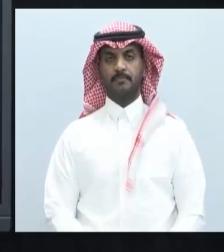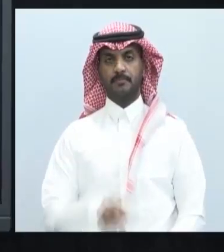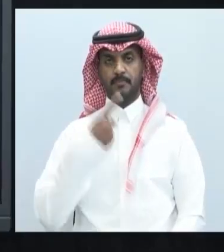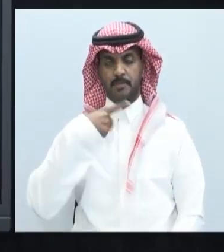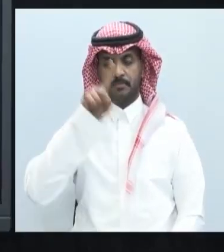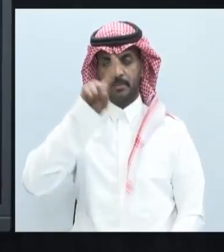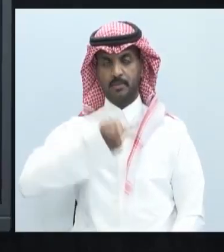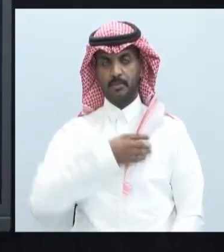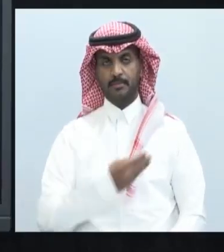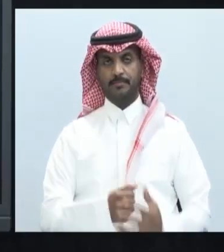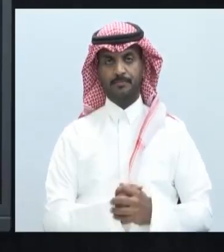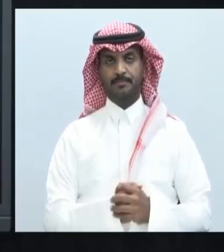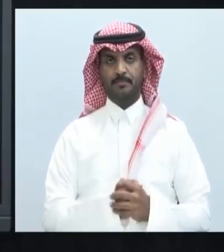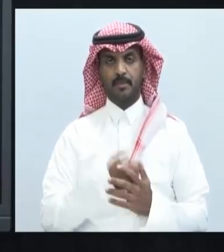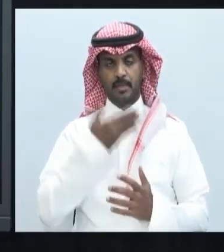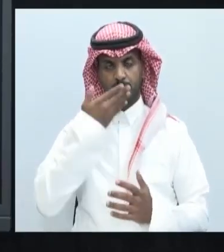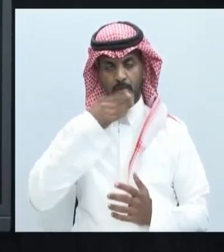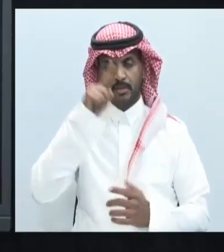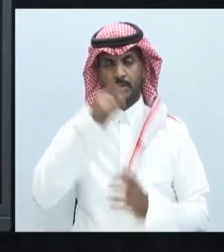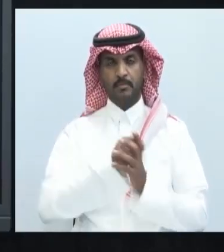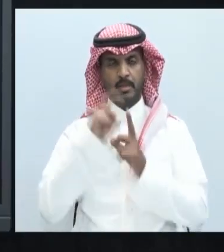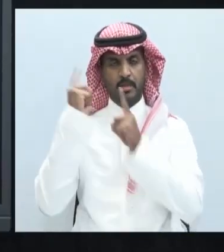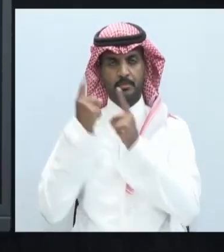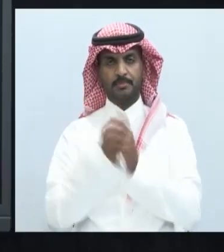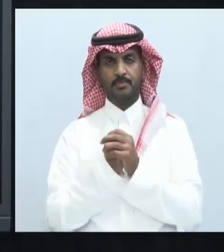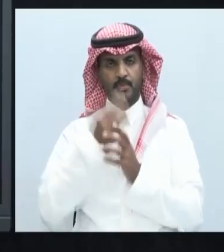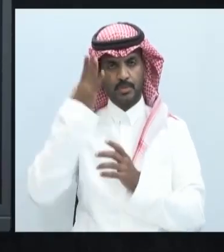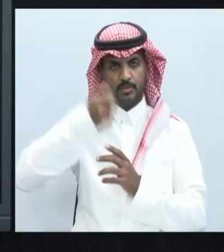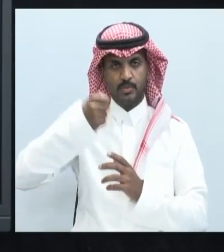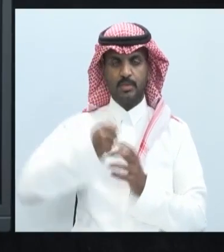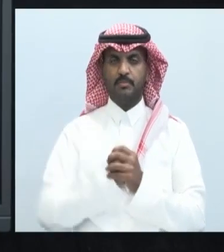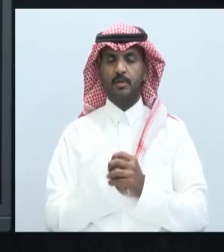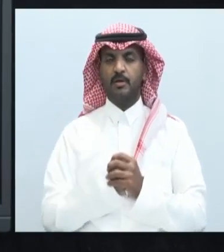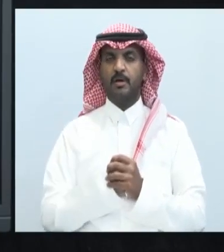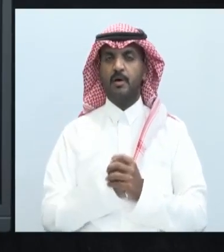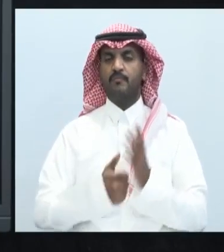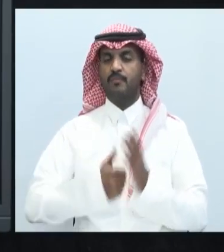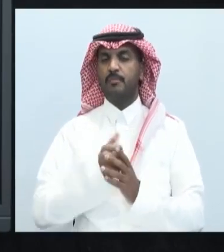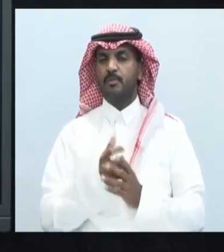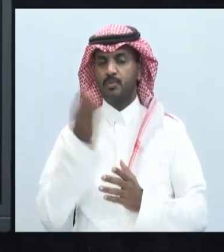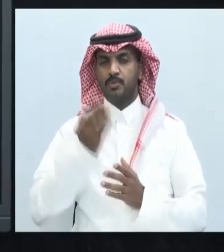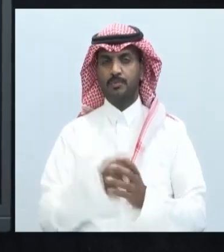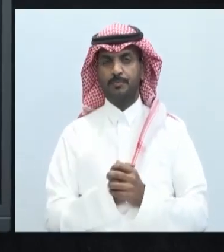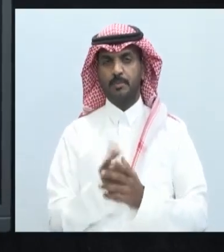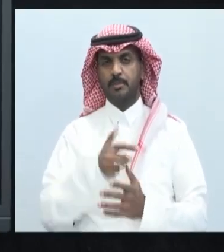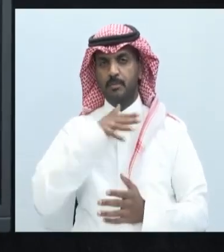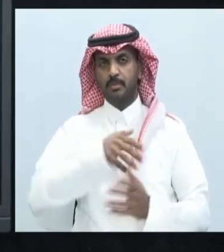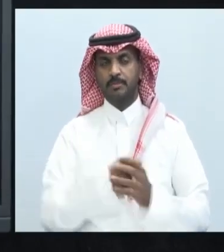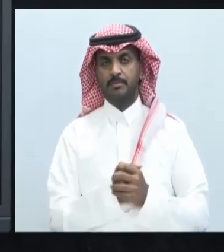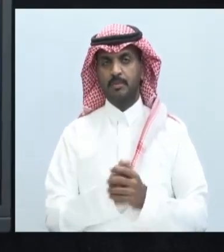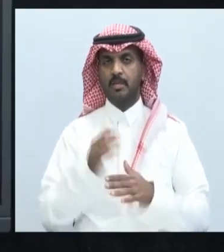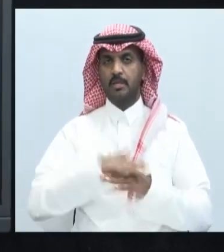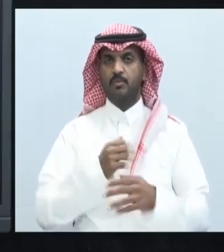بسم الله الرحمن الرحيم الحمد لله رب العالمين والصلاه والسلام على اشرف الانبياء والمرسلين نبينا محمد